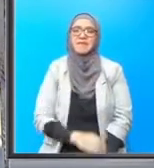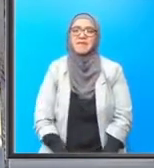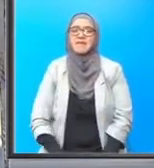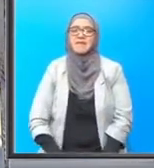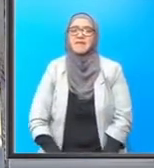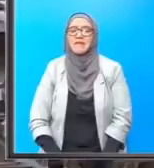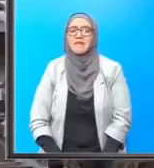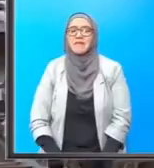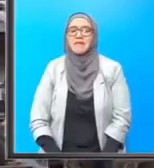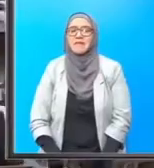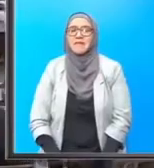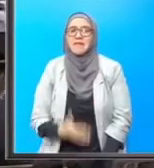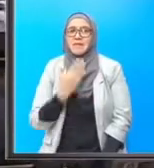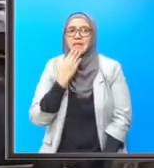Makasih mendem